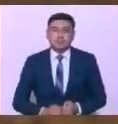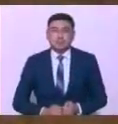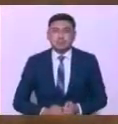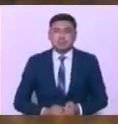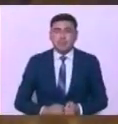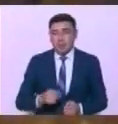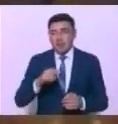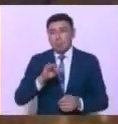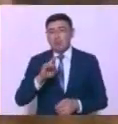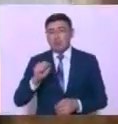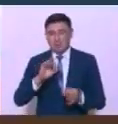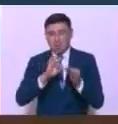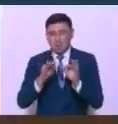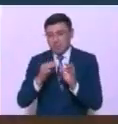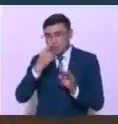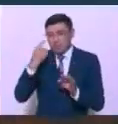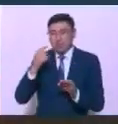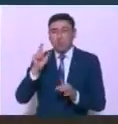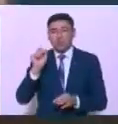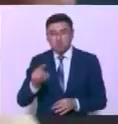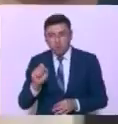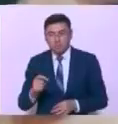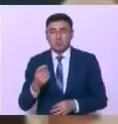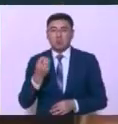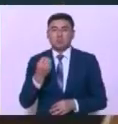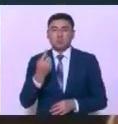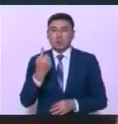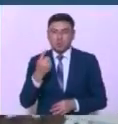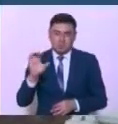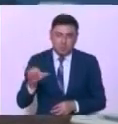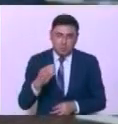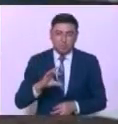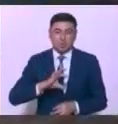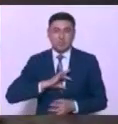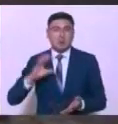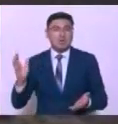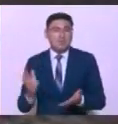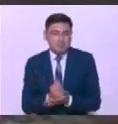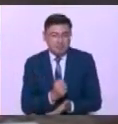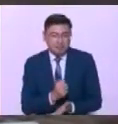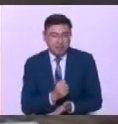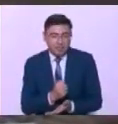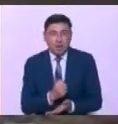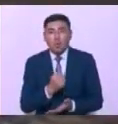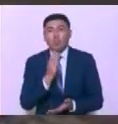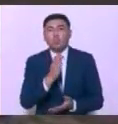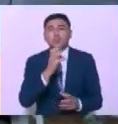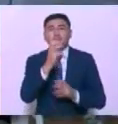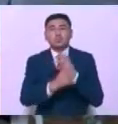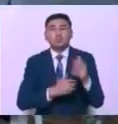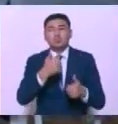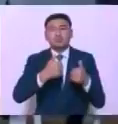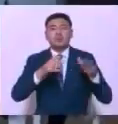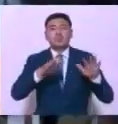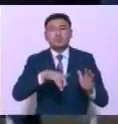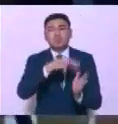паралимпийцы завоевали одну золотую и одну серебряную медаль на Чемпионате Казахстана впереди их ждёт выступление на международном турнире